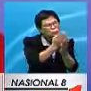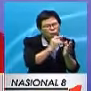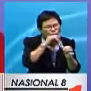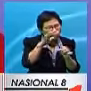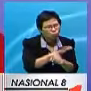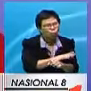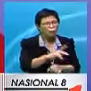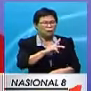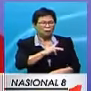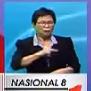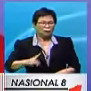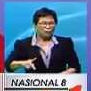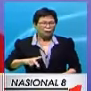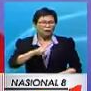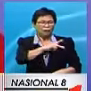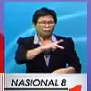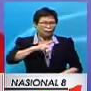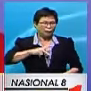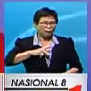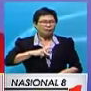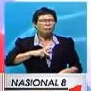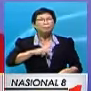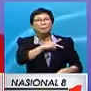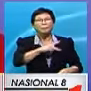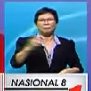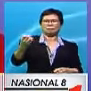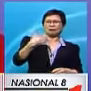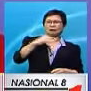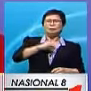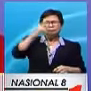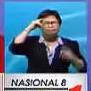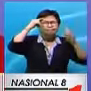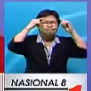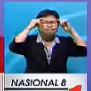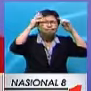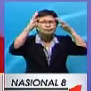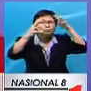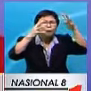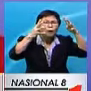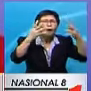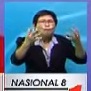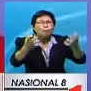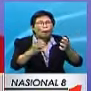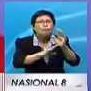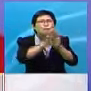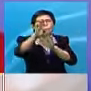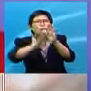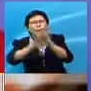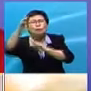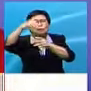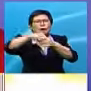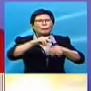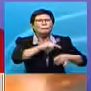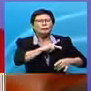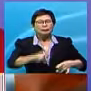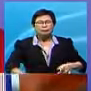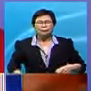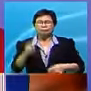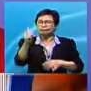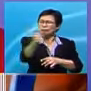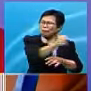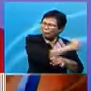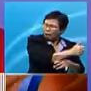menteri kementerian-kementerian perlu kreatiflah di dalam nak membangunkan apa-apa di dalam kementerian masing-masing